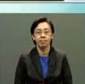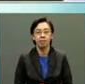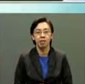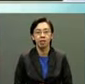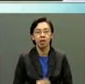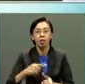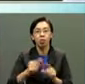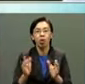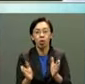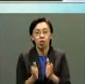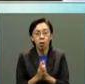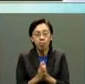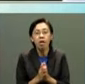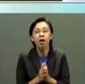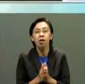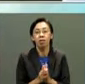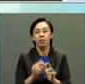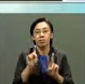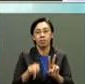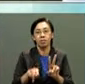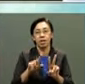รวมเป็นผู้ป่วยที่หายแล้ว